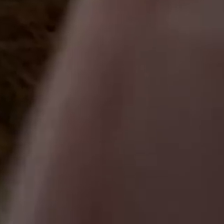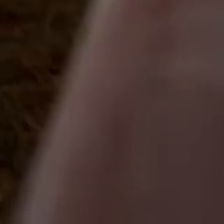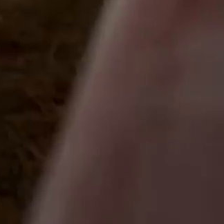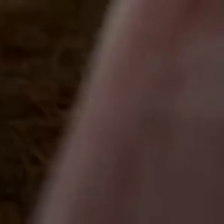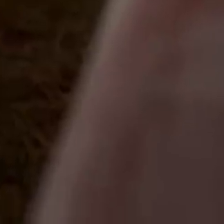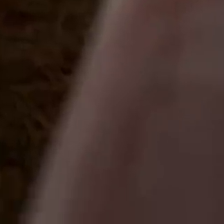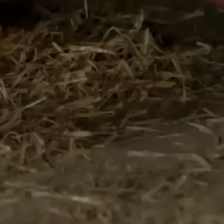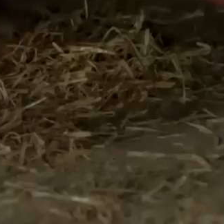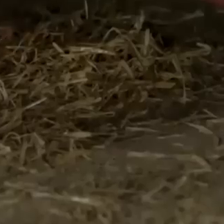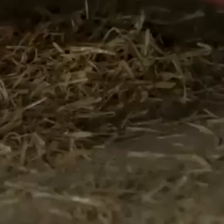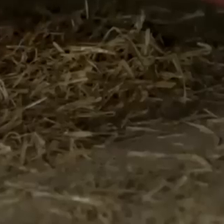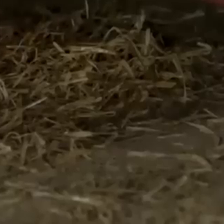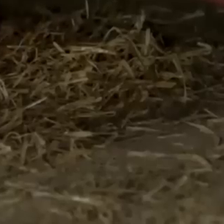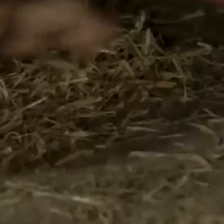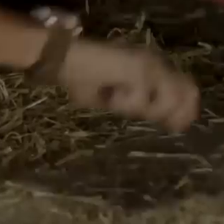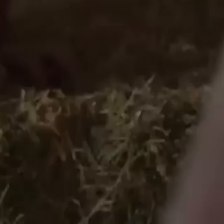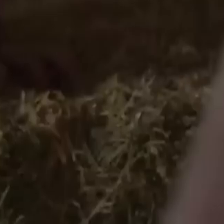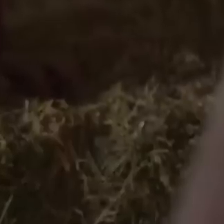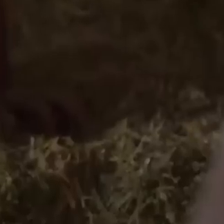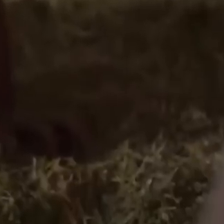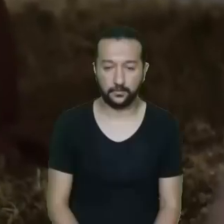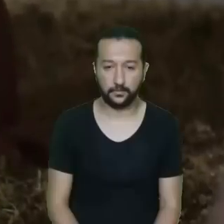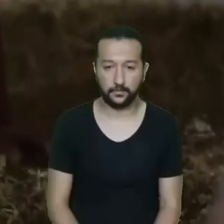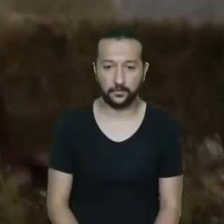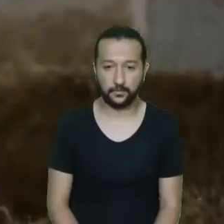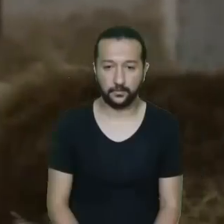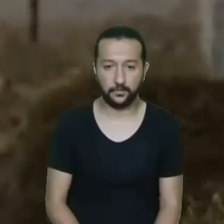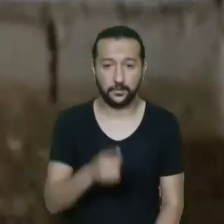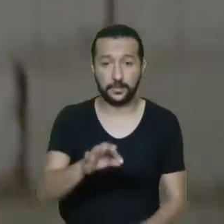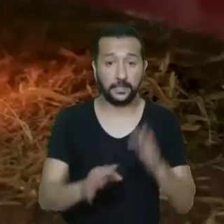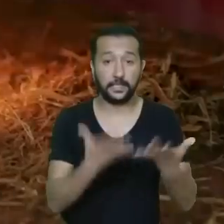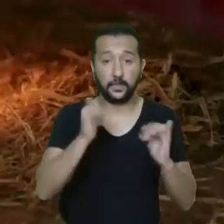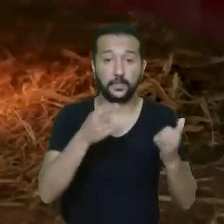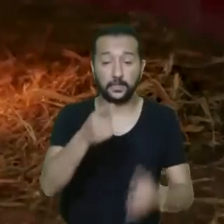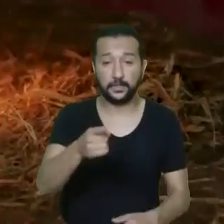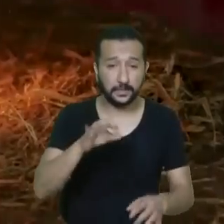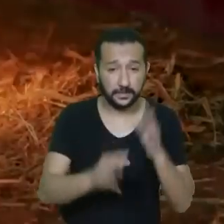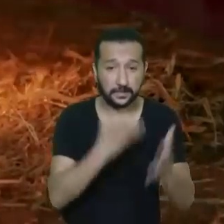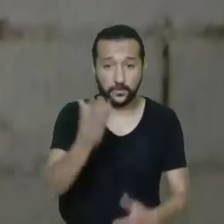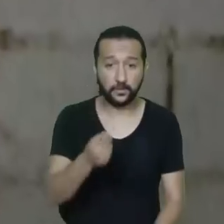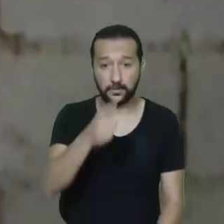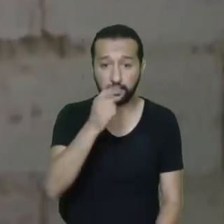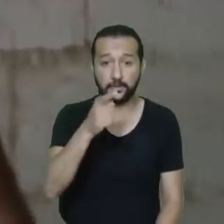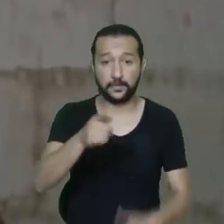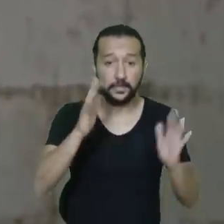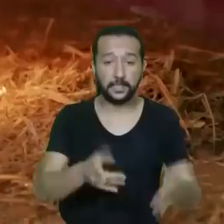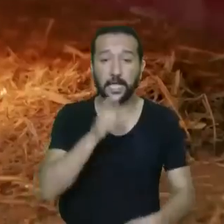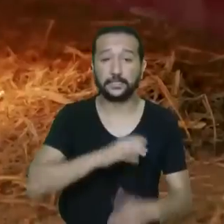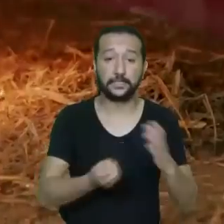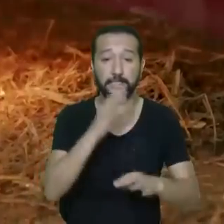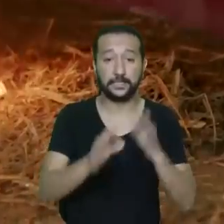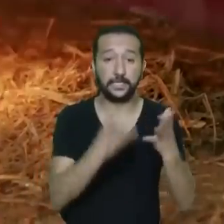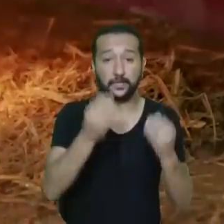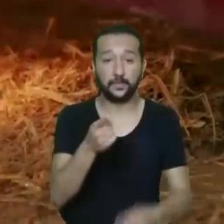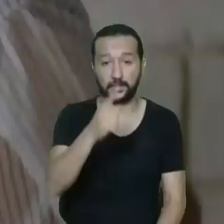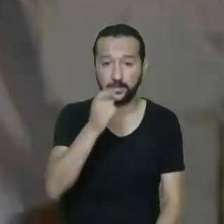Çakmağını çakıp yere eğildi. Anahtarları ararken çakmaktaki ateş samanları yanıyor, tutuşturdu. Lan. Samanlar yanıyor. Çalgı atı düştü. Yangın